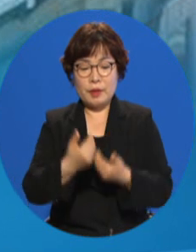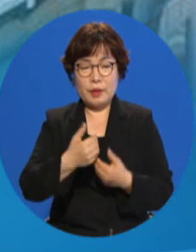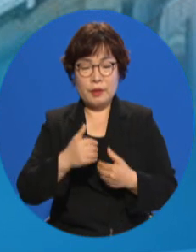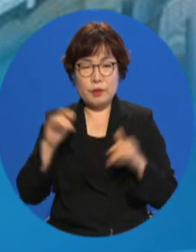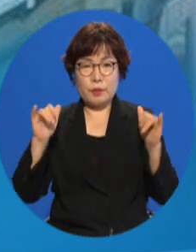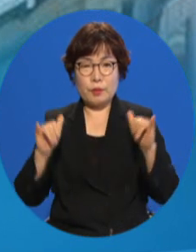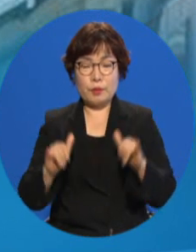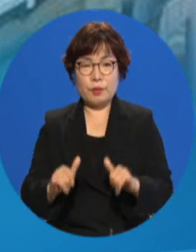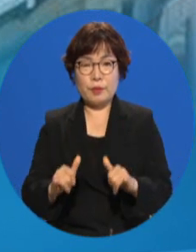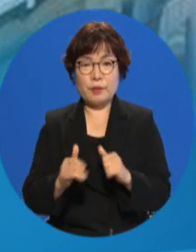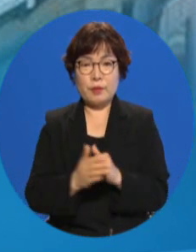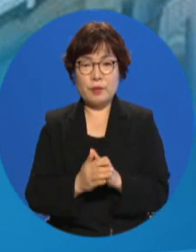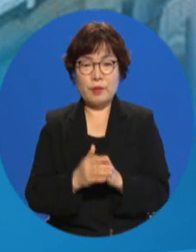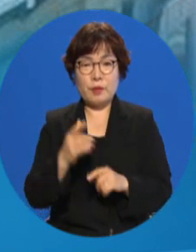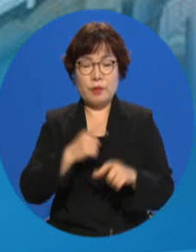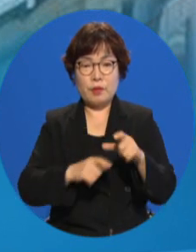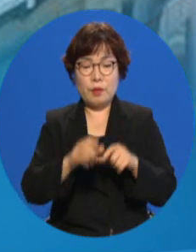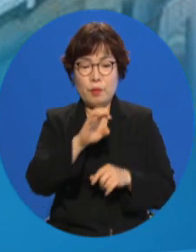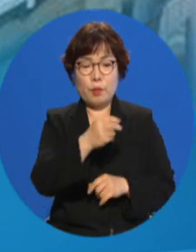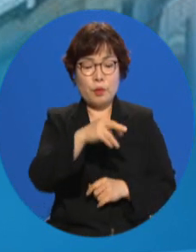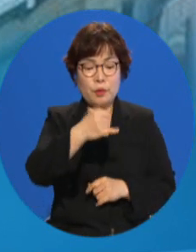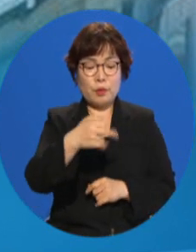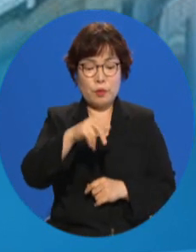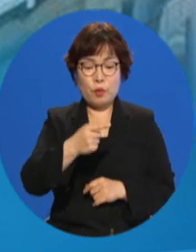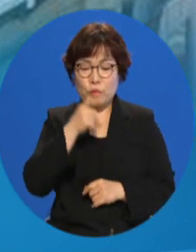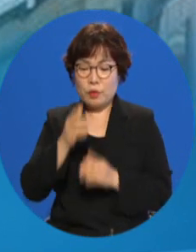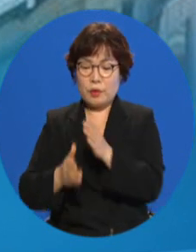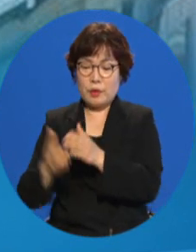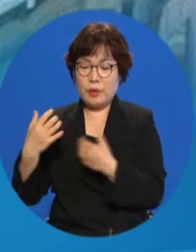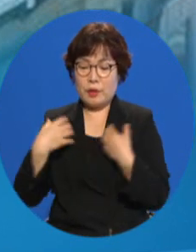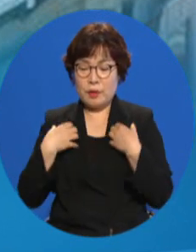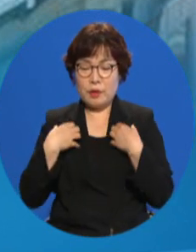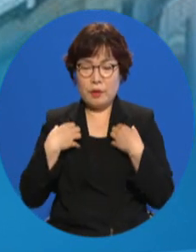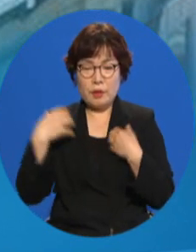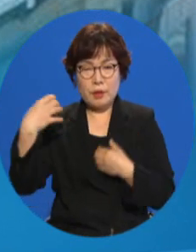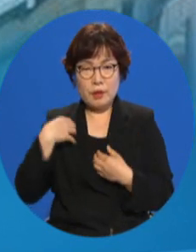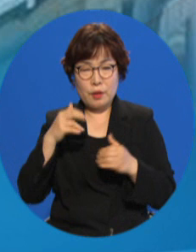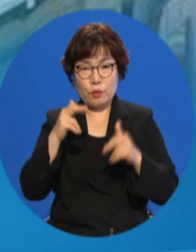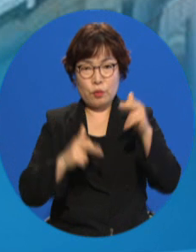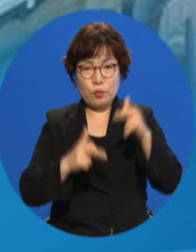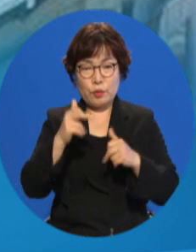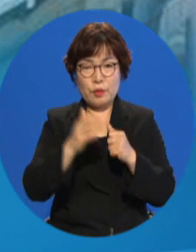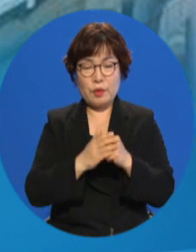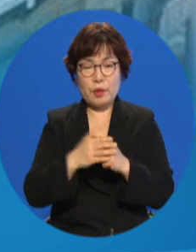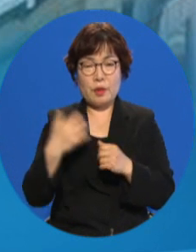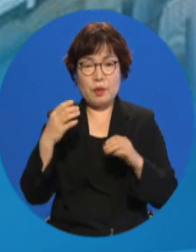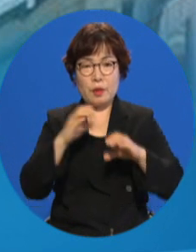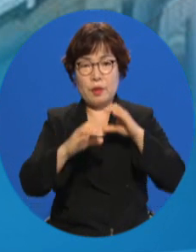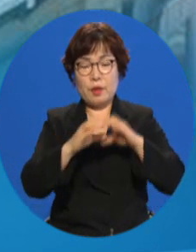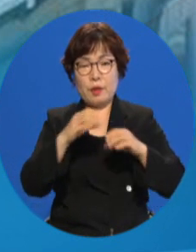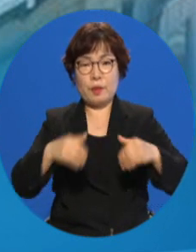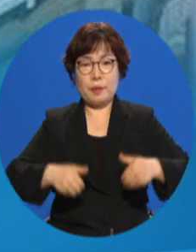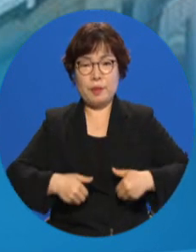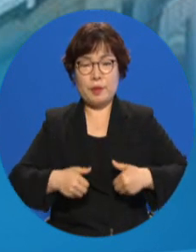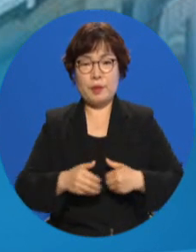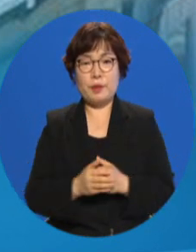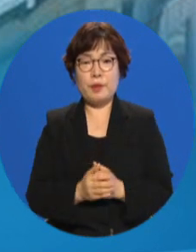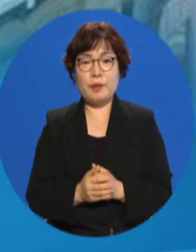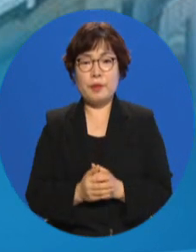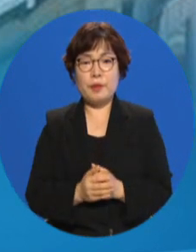우려되고 있는데요. 무엇보다 포스코와 순천시 양측이 책임 공방을 넘어 책임 있는 대화에 나서야 한다는 지적이